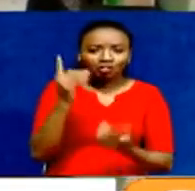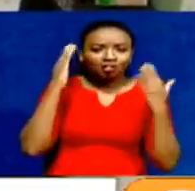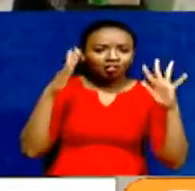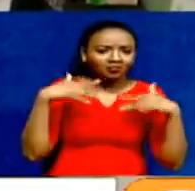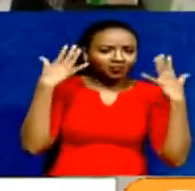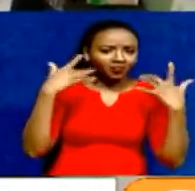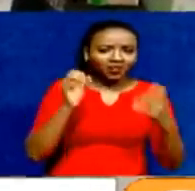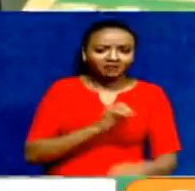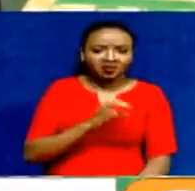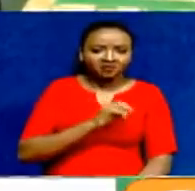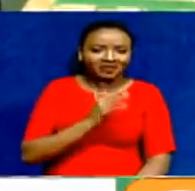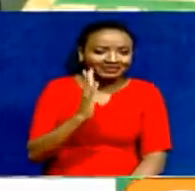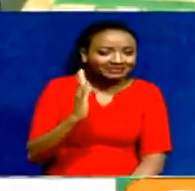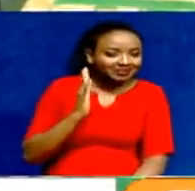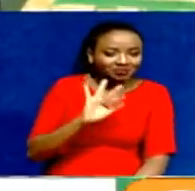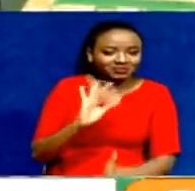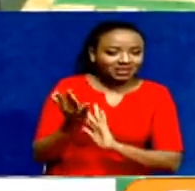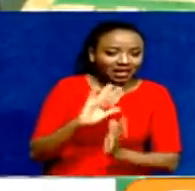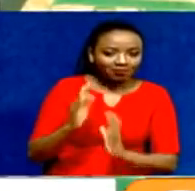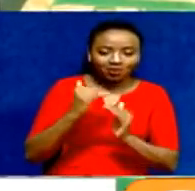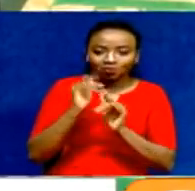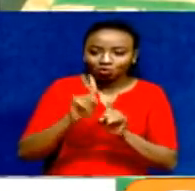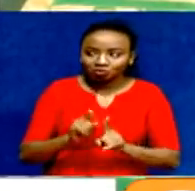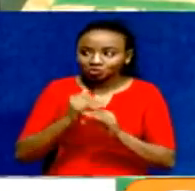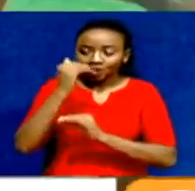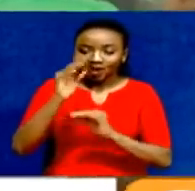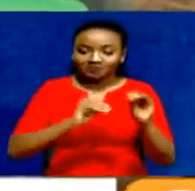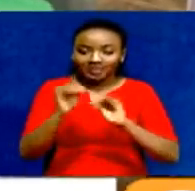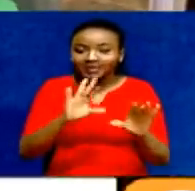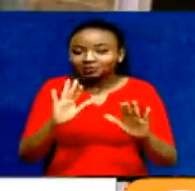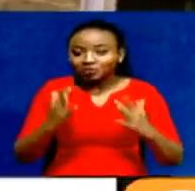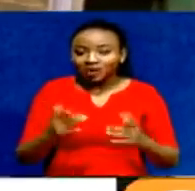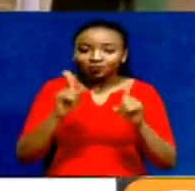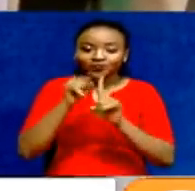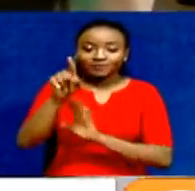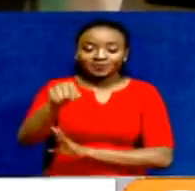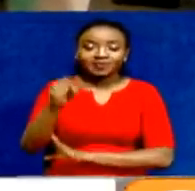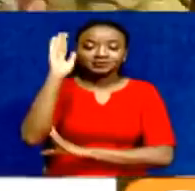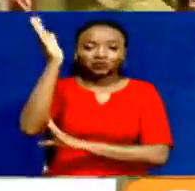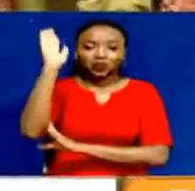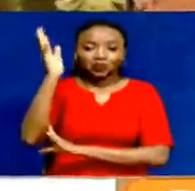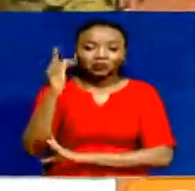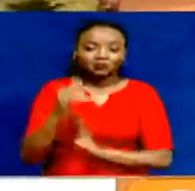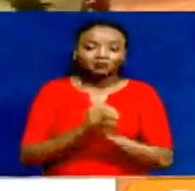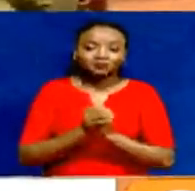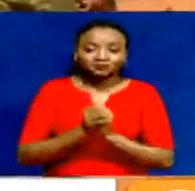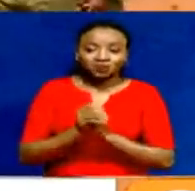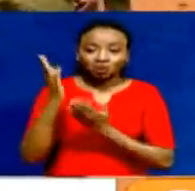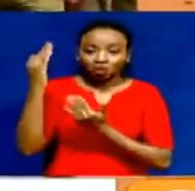ikitanda kuhusu usalama wakati na hata baada ya uchaguzi, hotuba hii pia inatarajiwa kuangazia jinsi vyombo vya